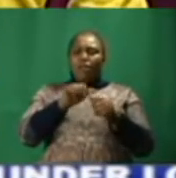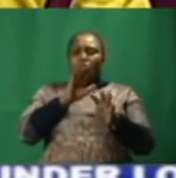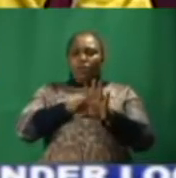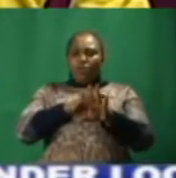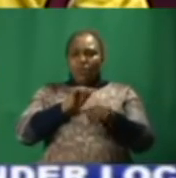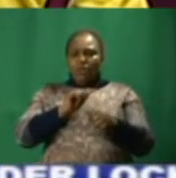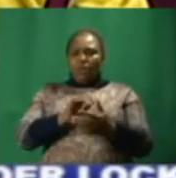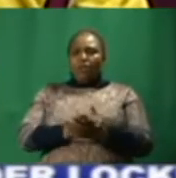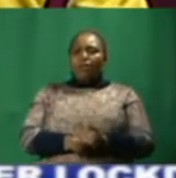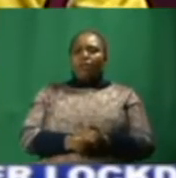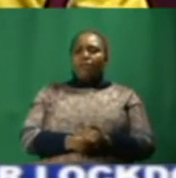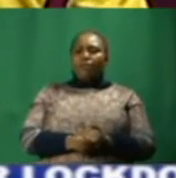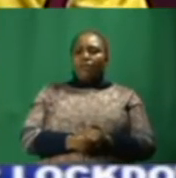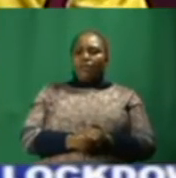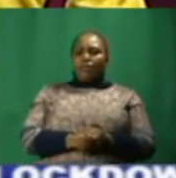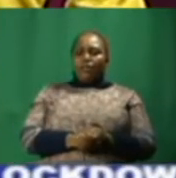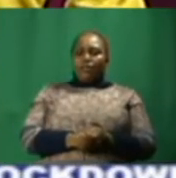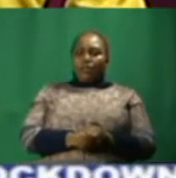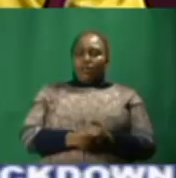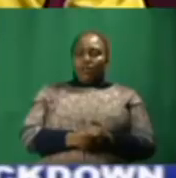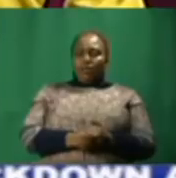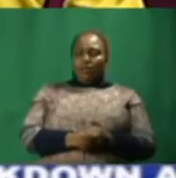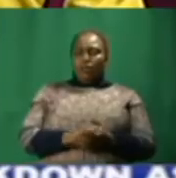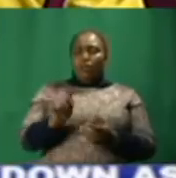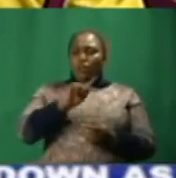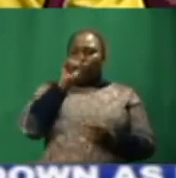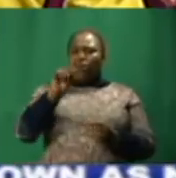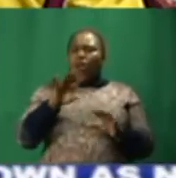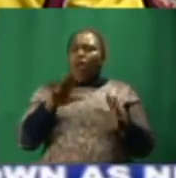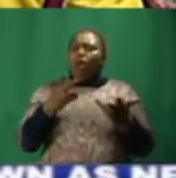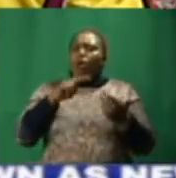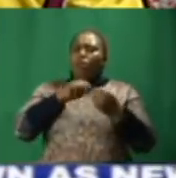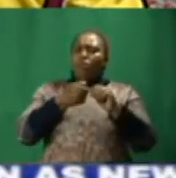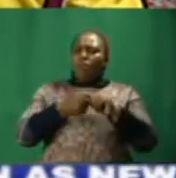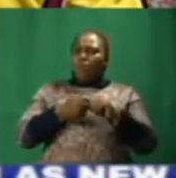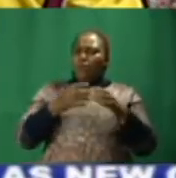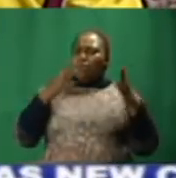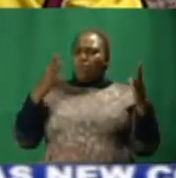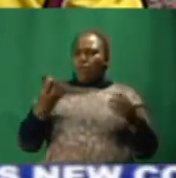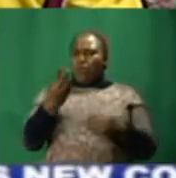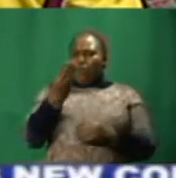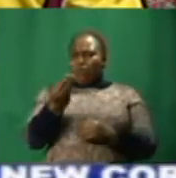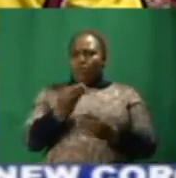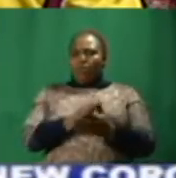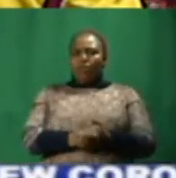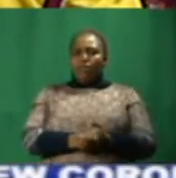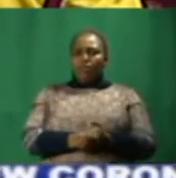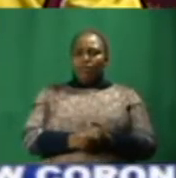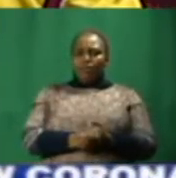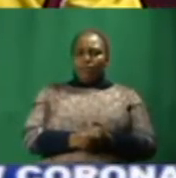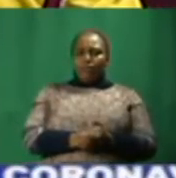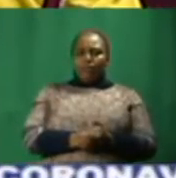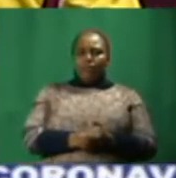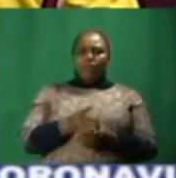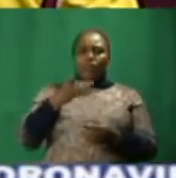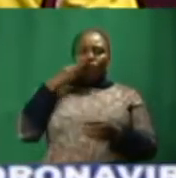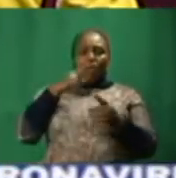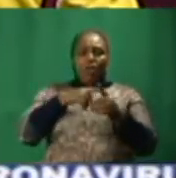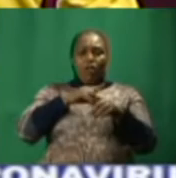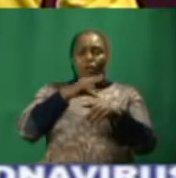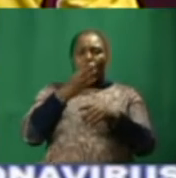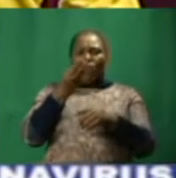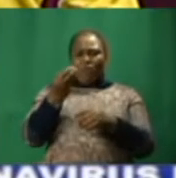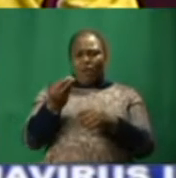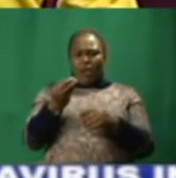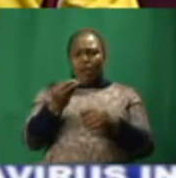lama complications ke samkelisiwe are noma makhulu kanganani so fana ukuthi keke nakungathi umntwana wami asangithu sakhulu usengahlangana